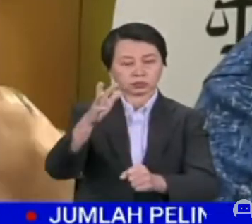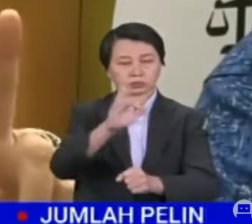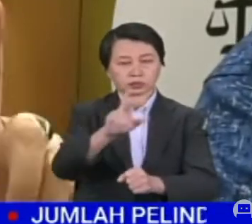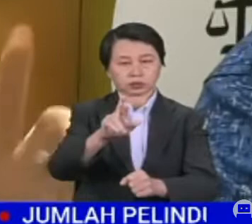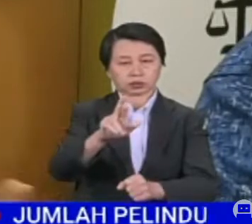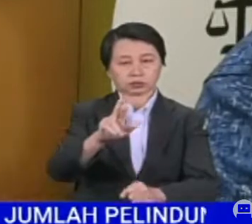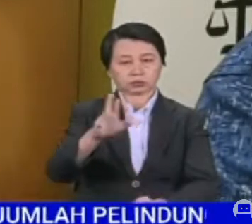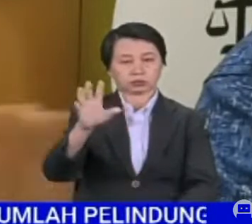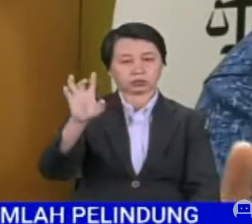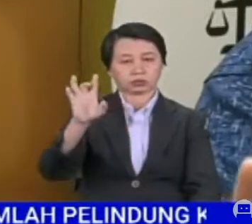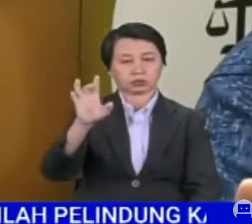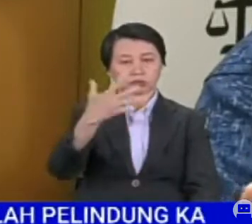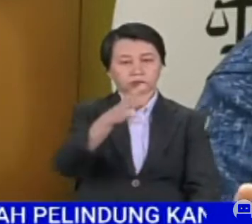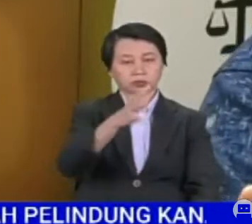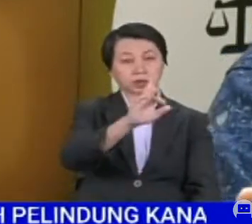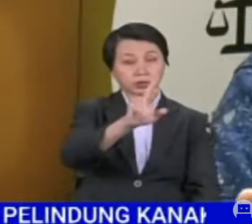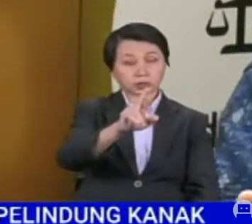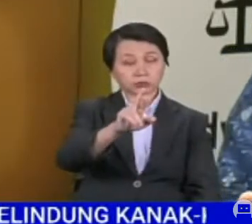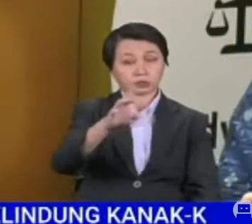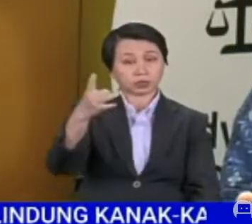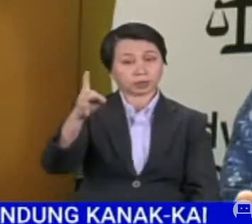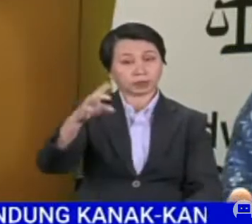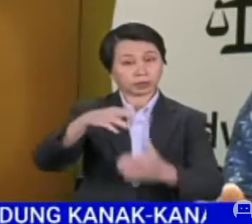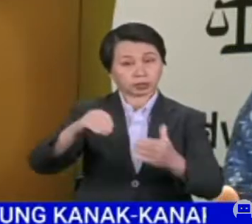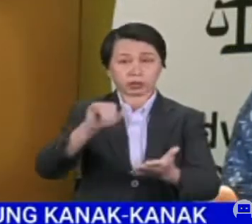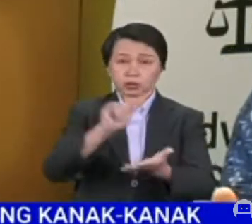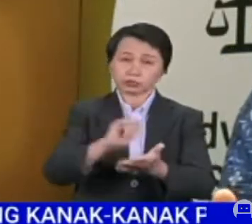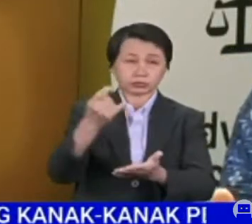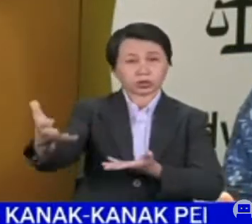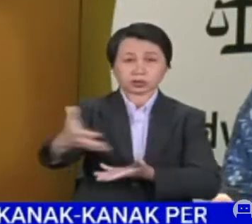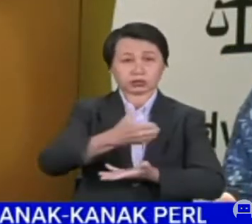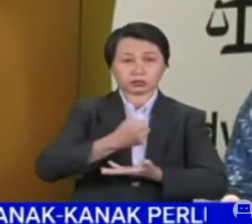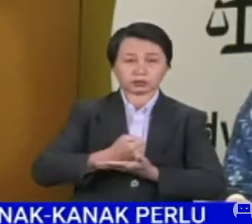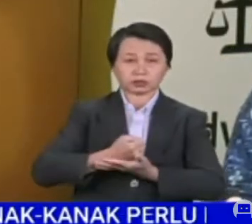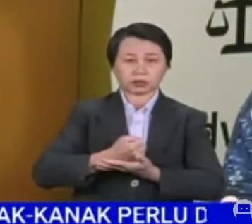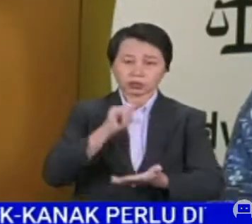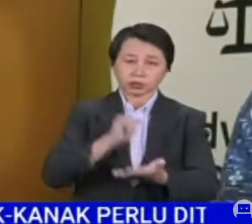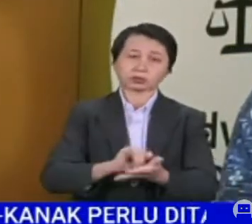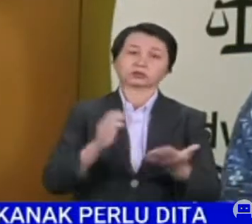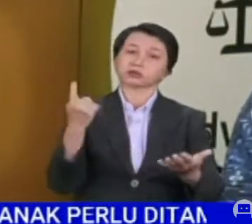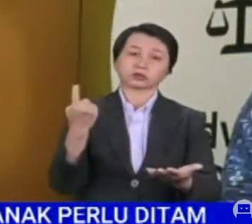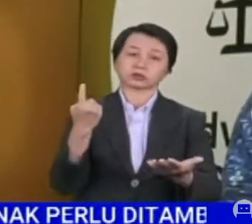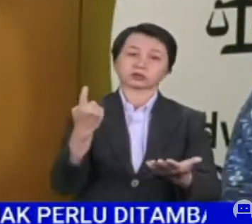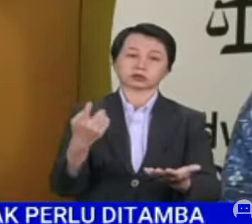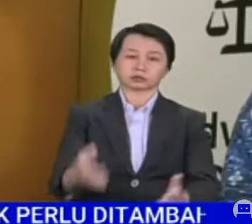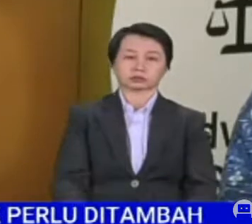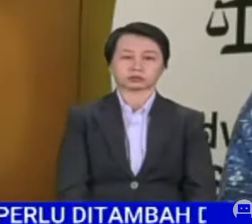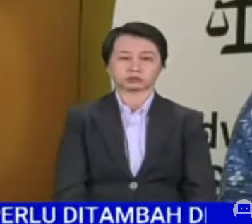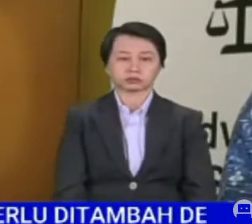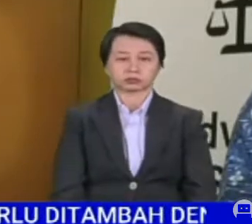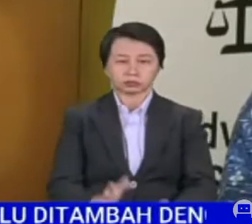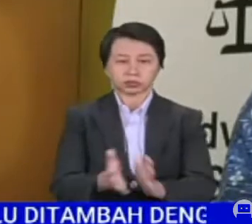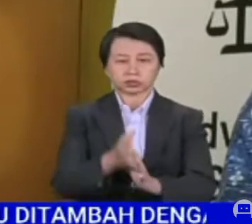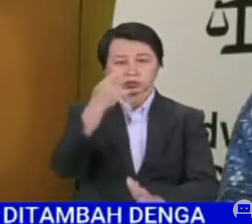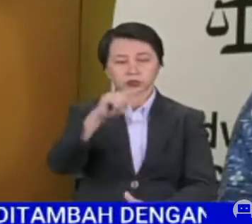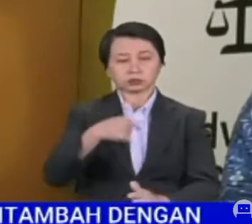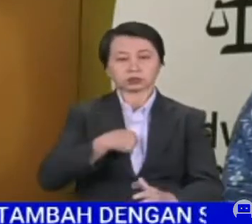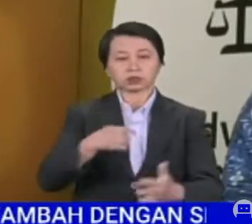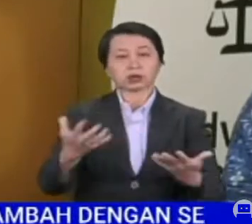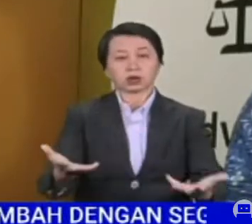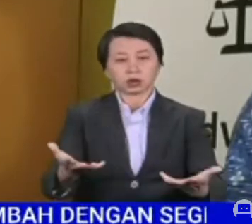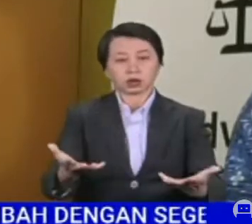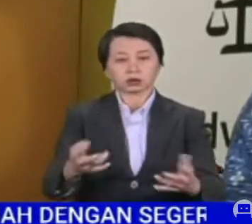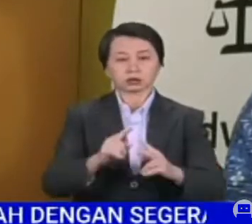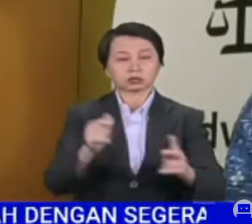15,800 ringgit. That's all. Sebagai pelaku. So to me, it's a